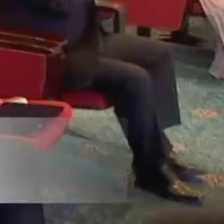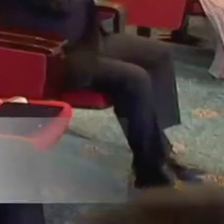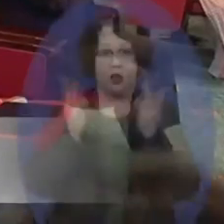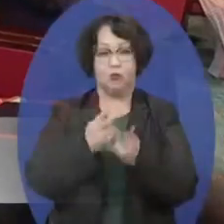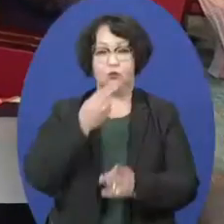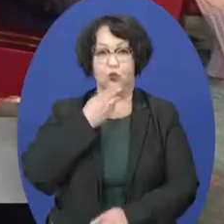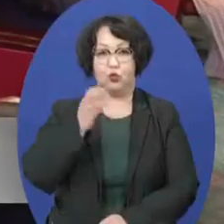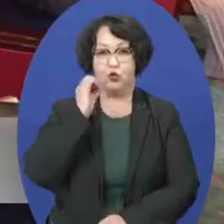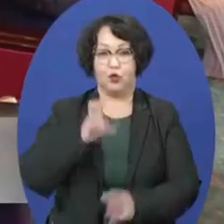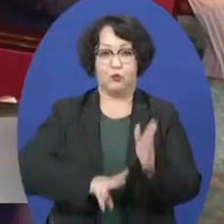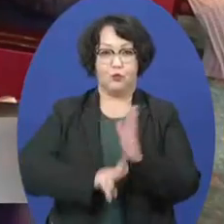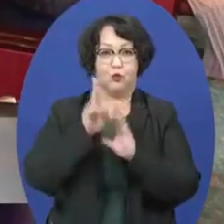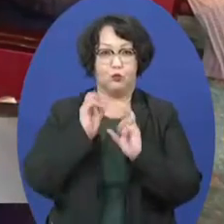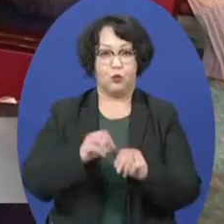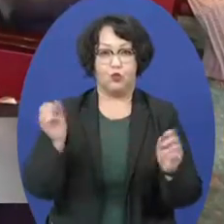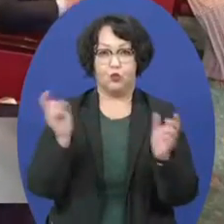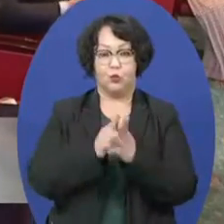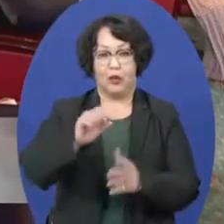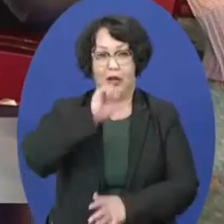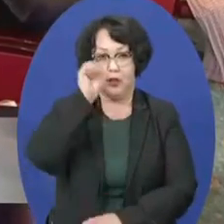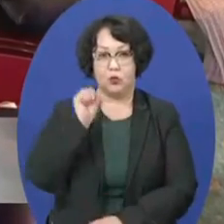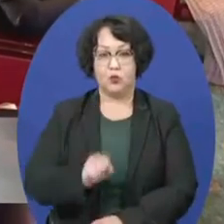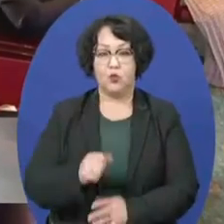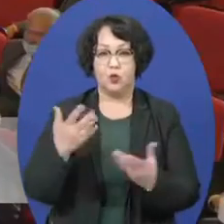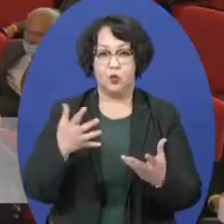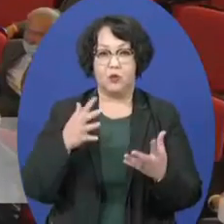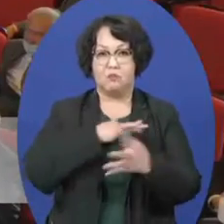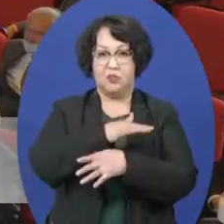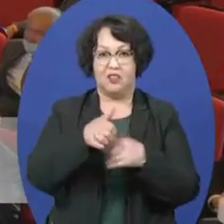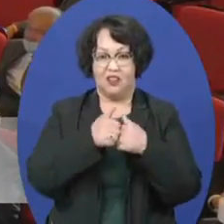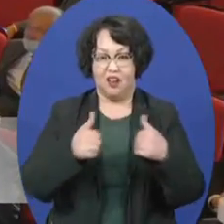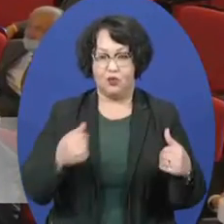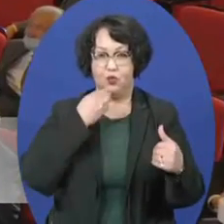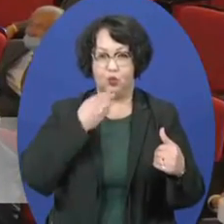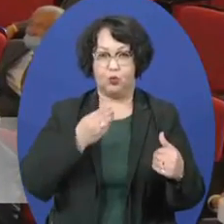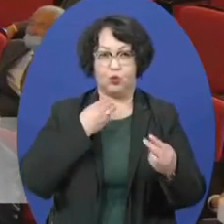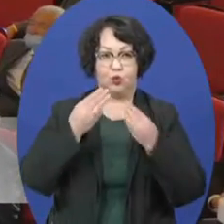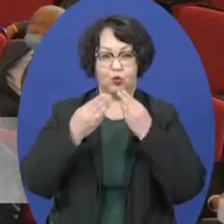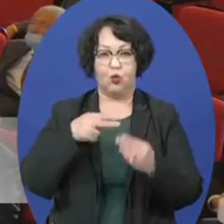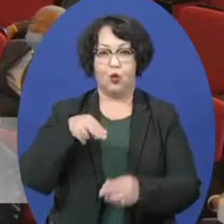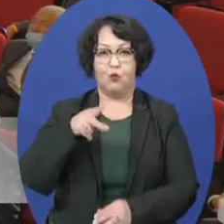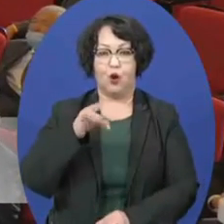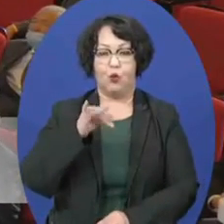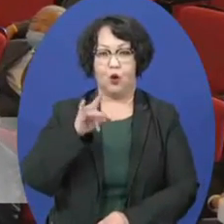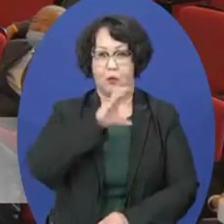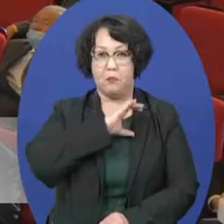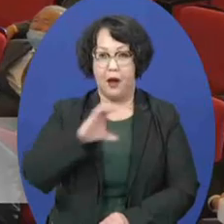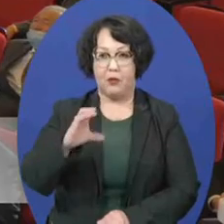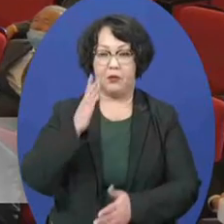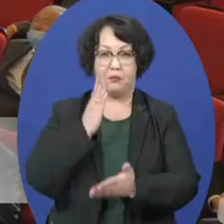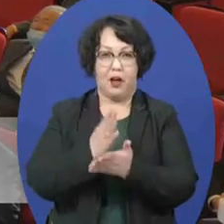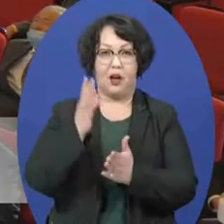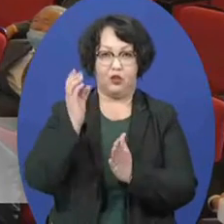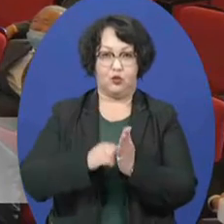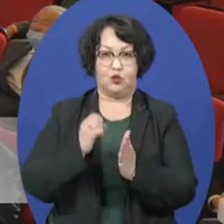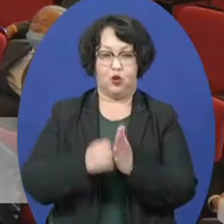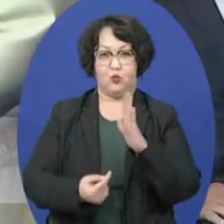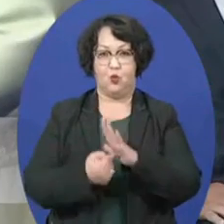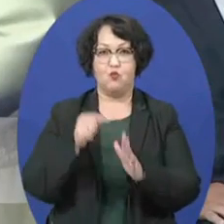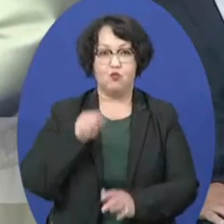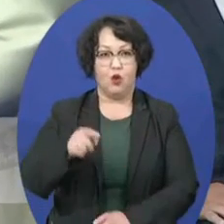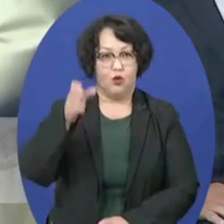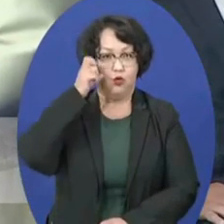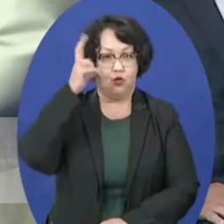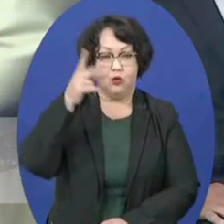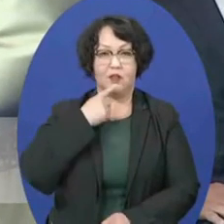Нийгэмд шударгаас тогтооход нэн чухал асуудал бол хараат бас шударга шүүх прокурорын байгууллагатай байх явдал гэж Монгол улсын